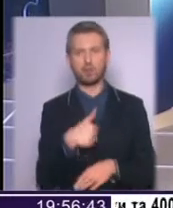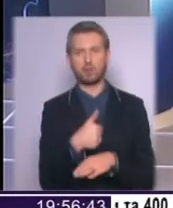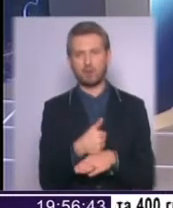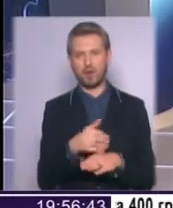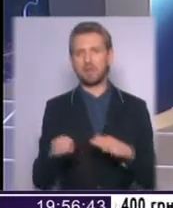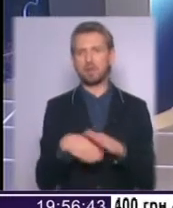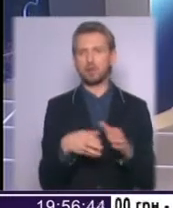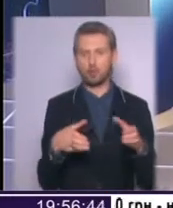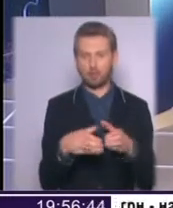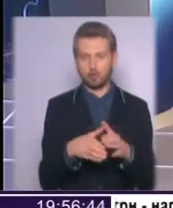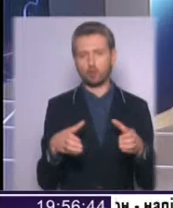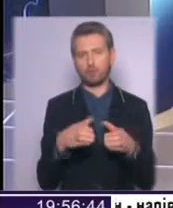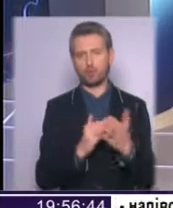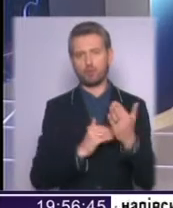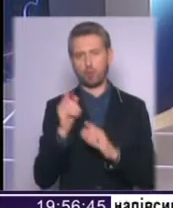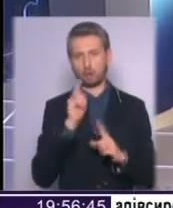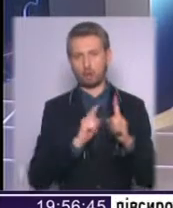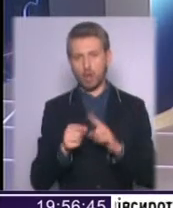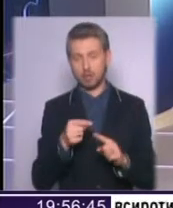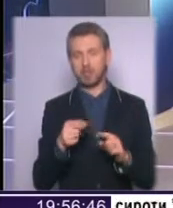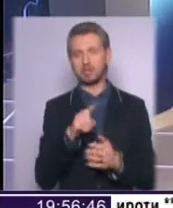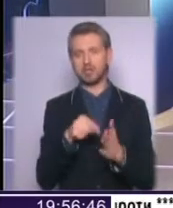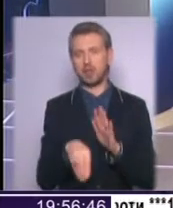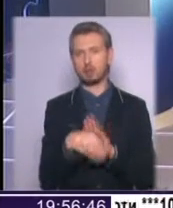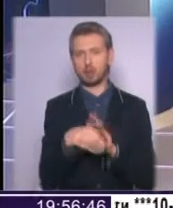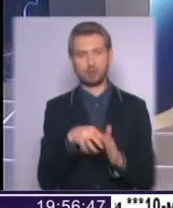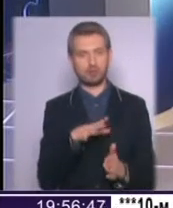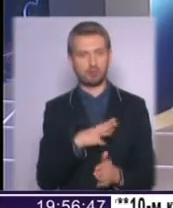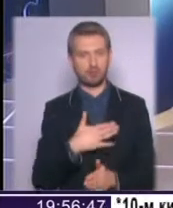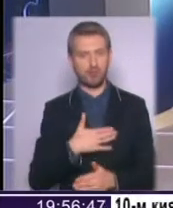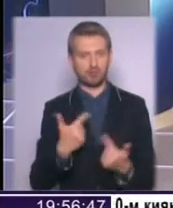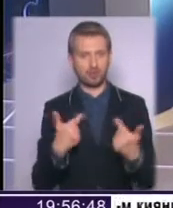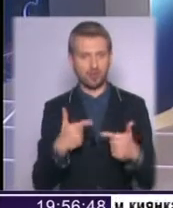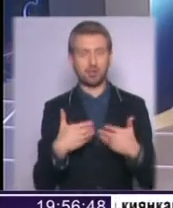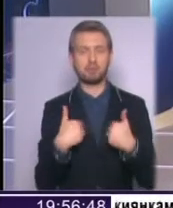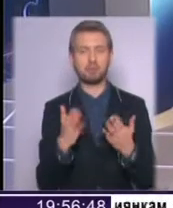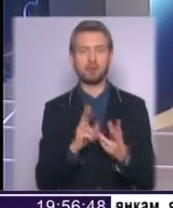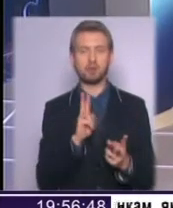Верховної Ради з питань запобігання і протидії корупції, був першим гостем сьогоднішньої столиці. За кілька хвилин